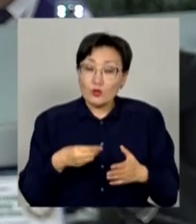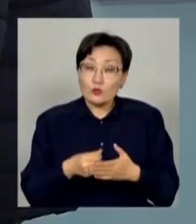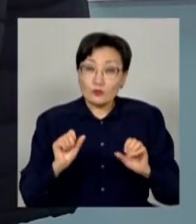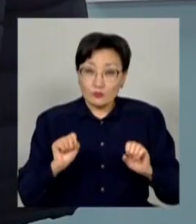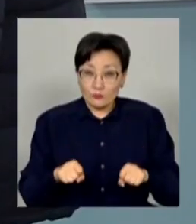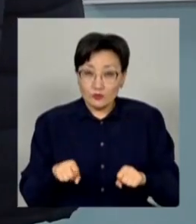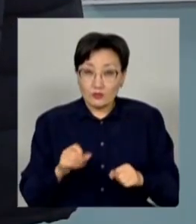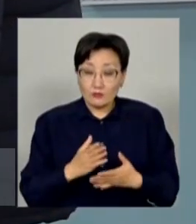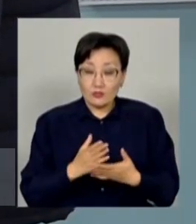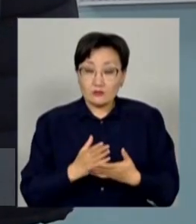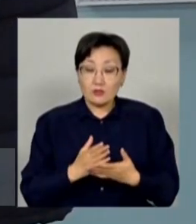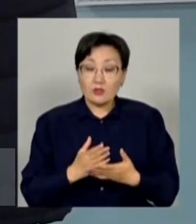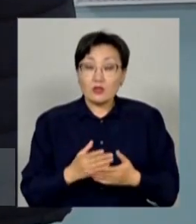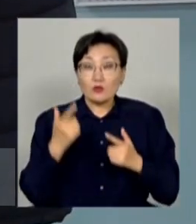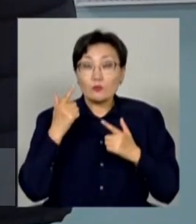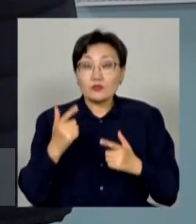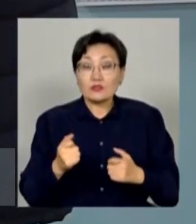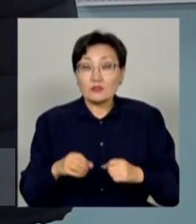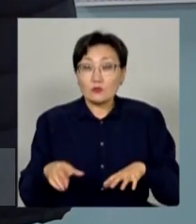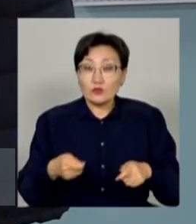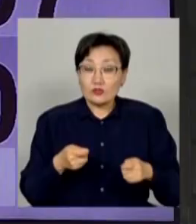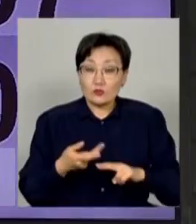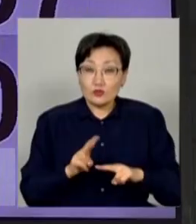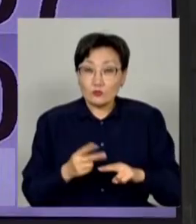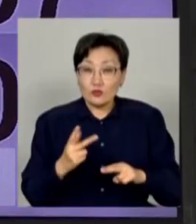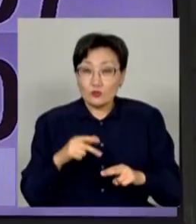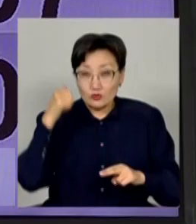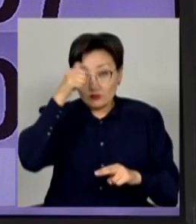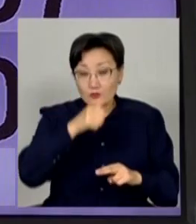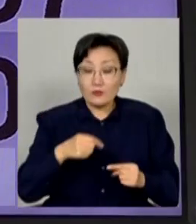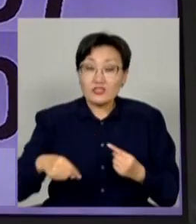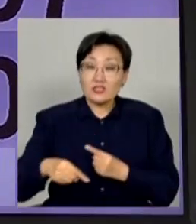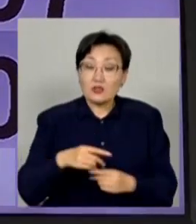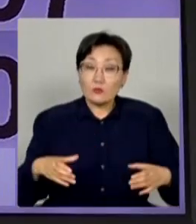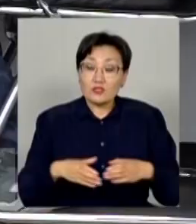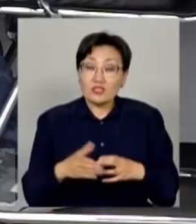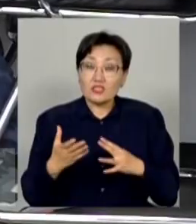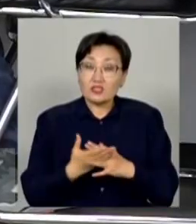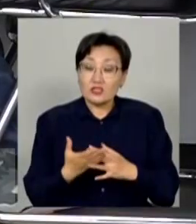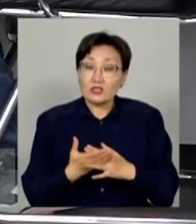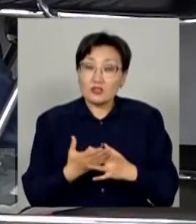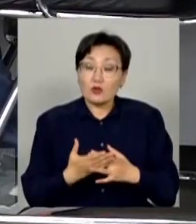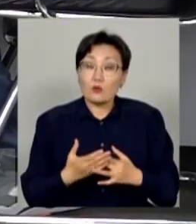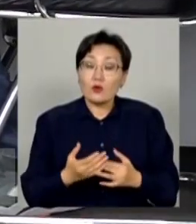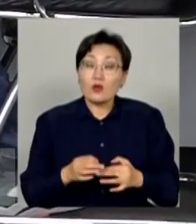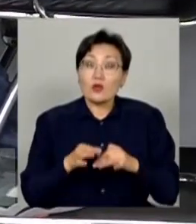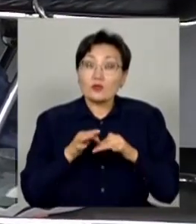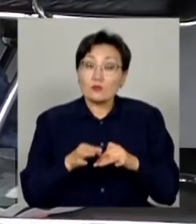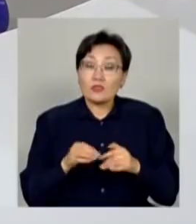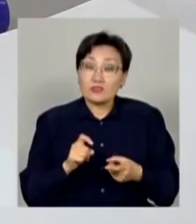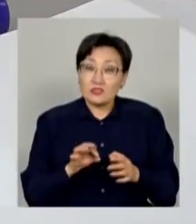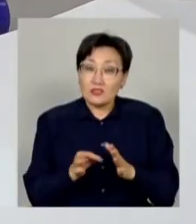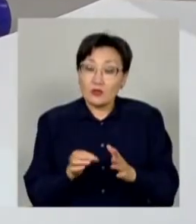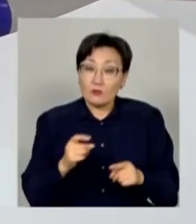бар. Еске салайық, ел президенті осыдан 3 жыл бұрын кәсіпкерлерге жеңілдік жасау мақсатында мораторий жариялаған